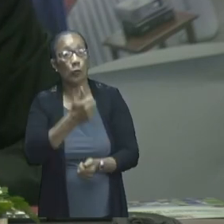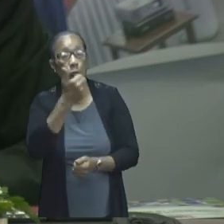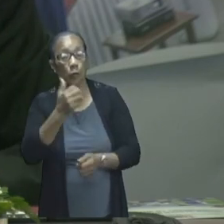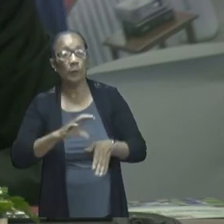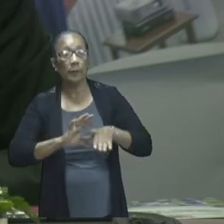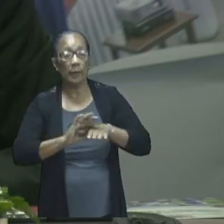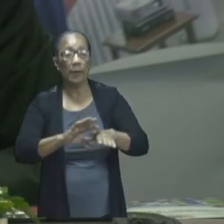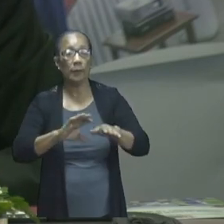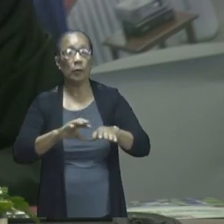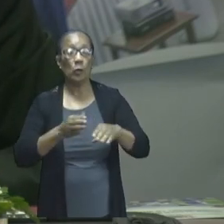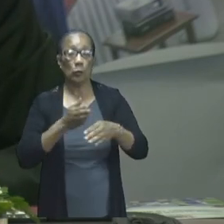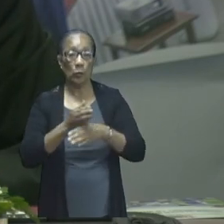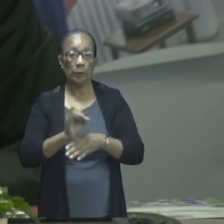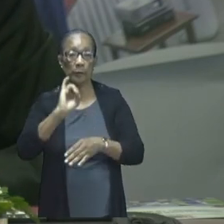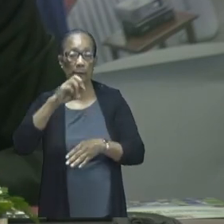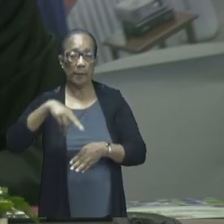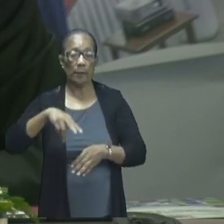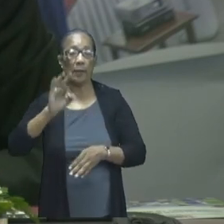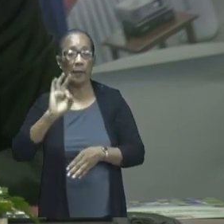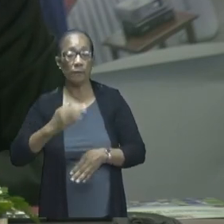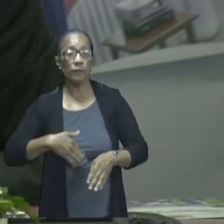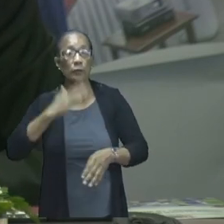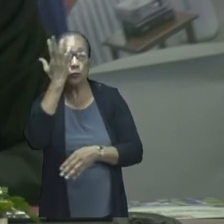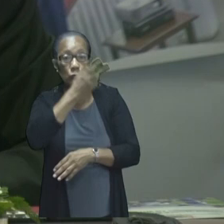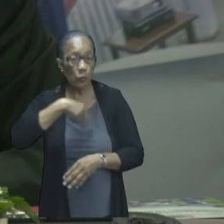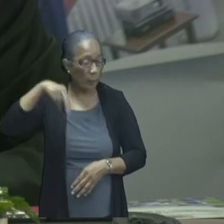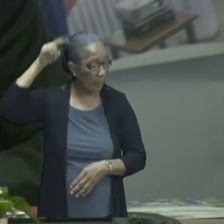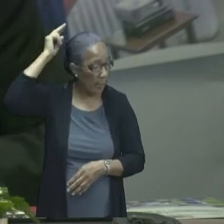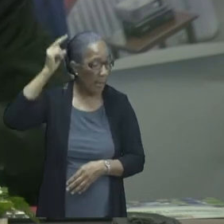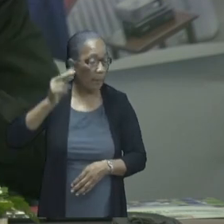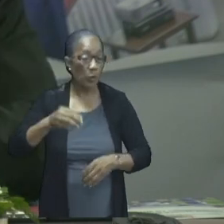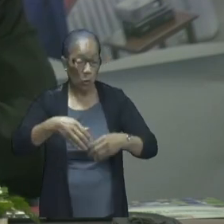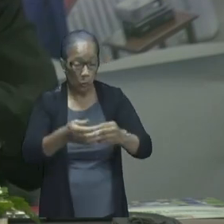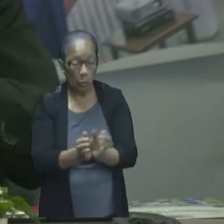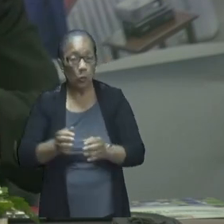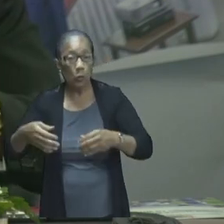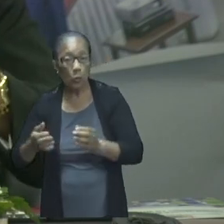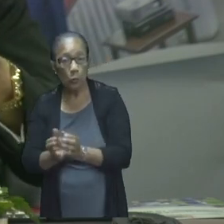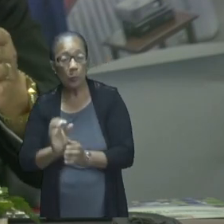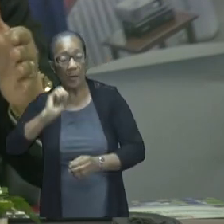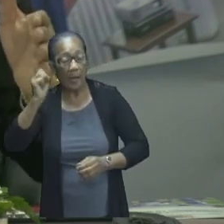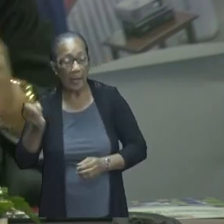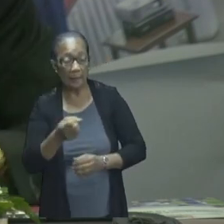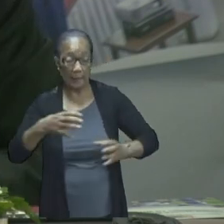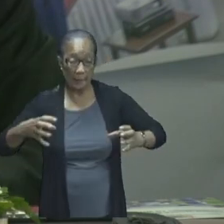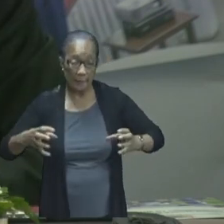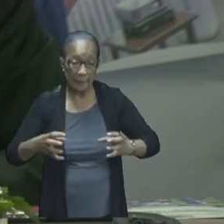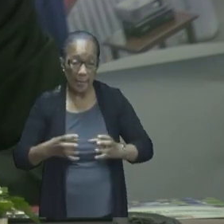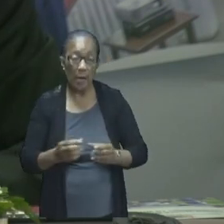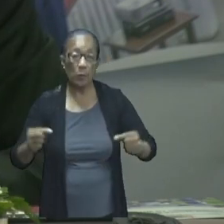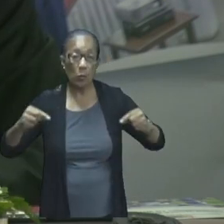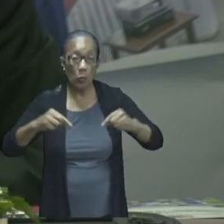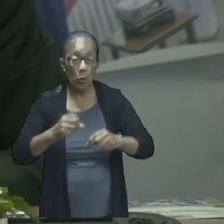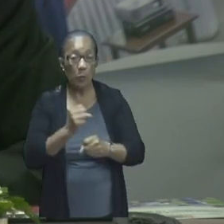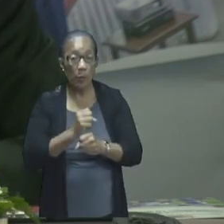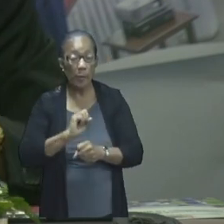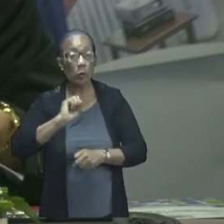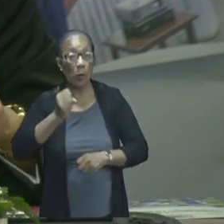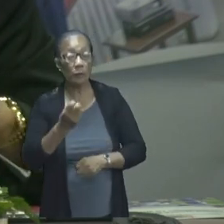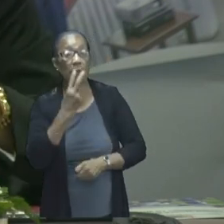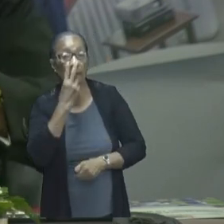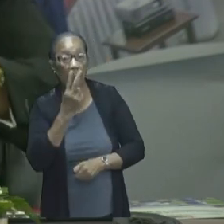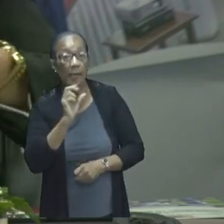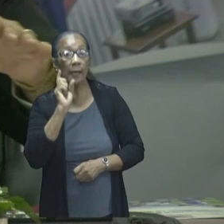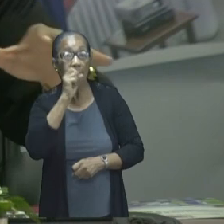team van suriname dan missies van amf kom er regelmatig om te kijken of we inderdaad de maatregelen op de juiste wijze